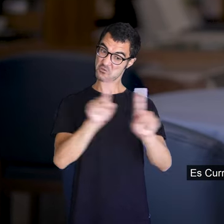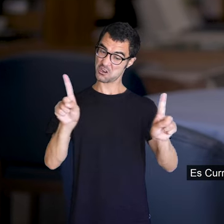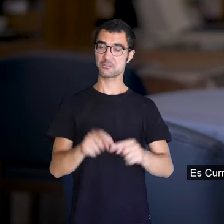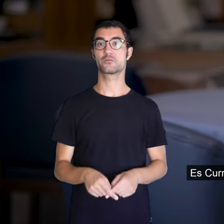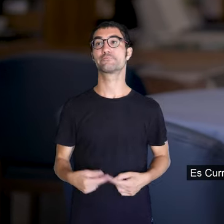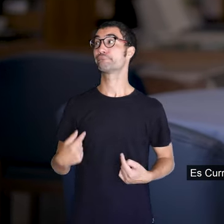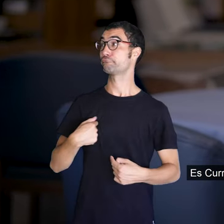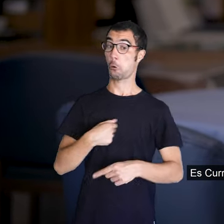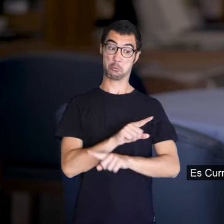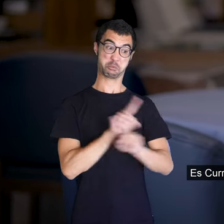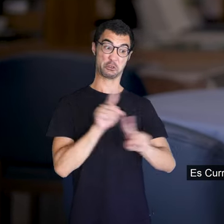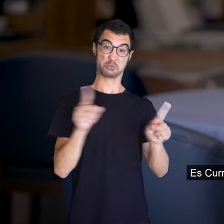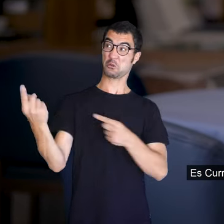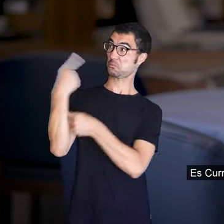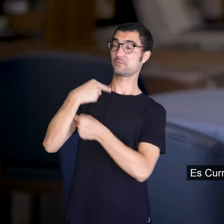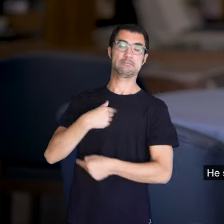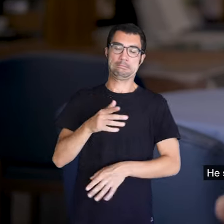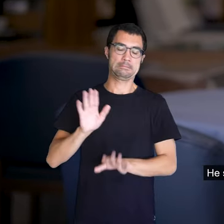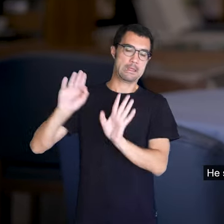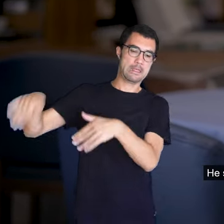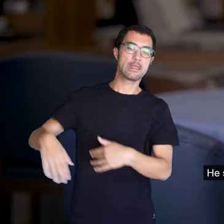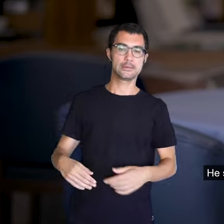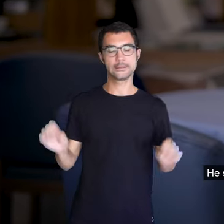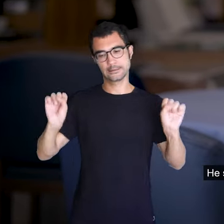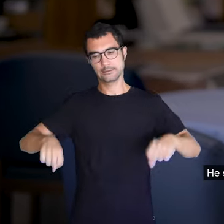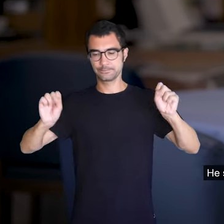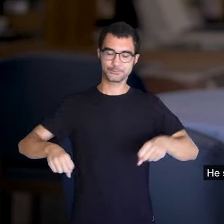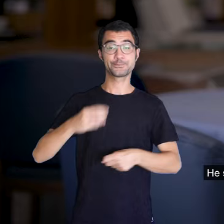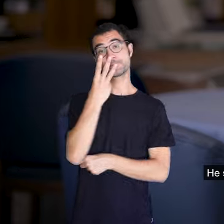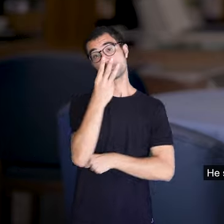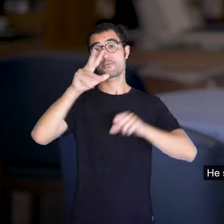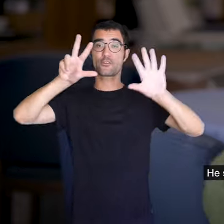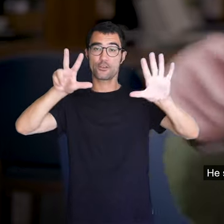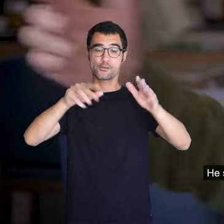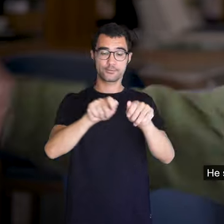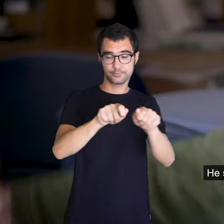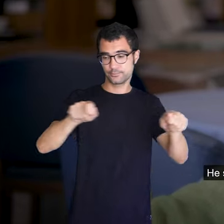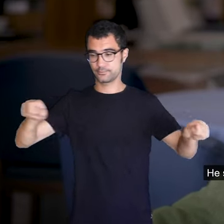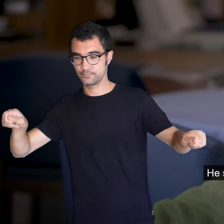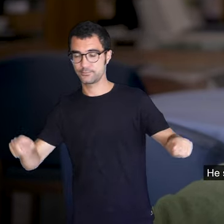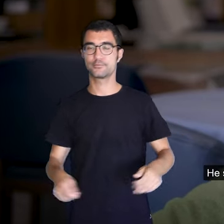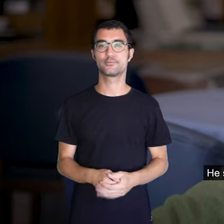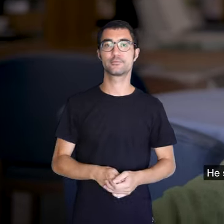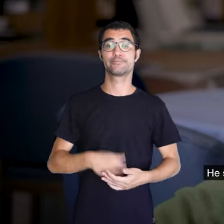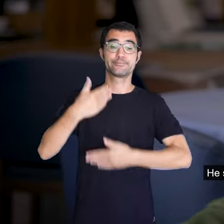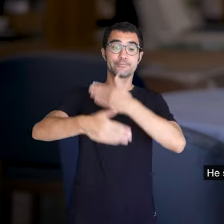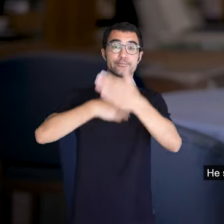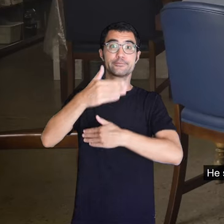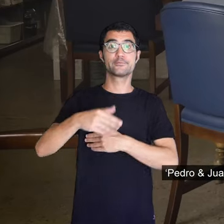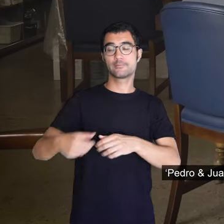i jo no vaig de paquets. Diu, la bufaré de 38, però anireu allà, anirà un de